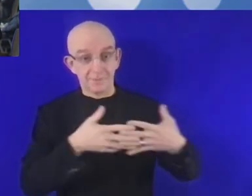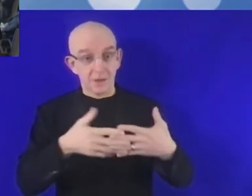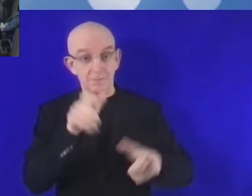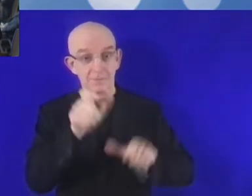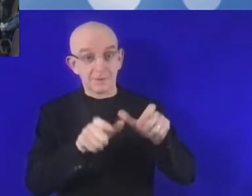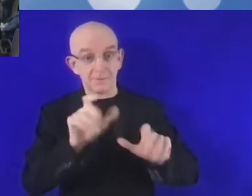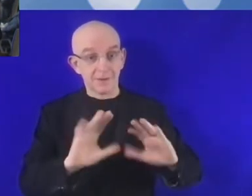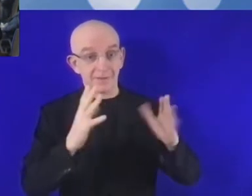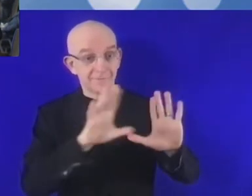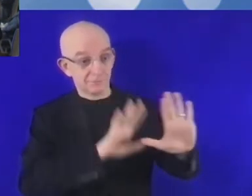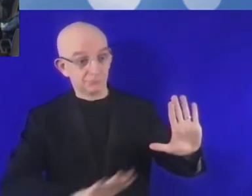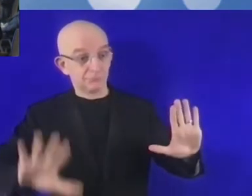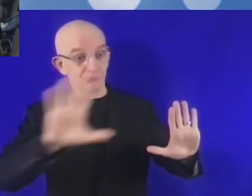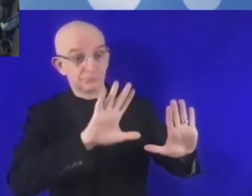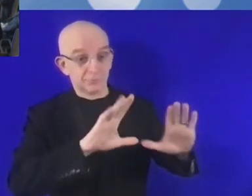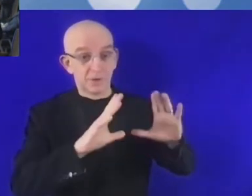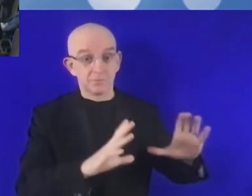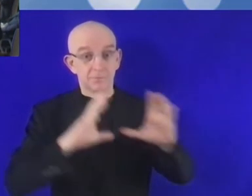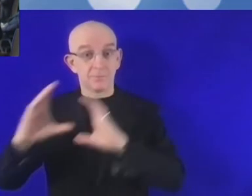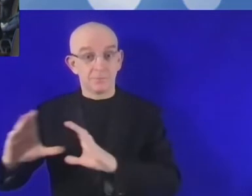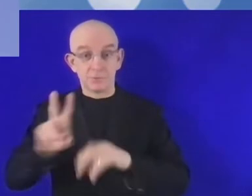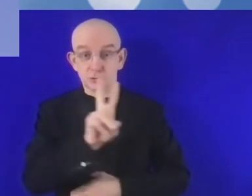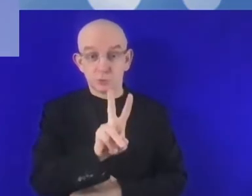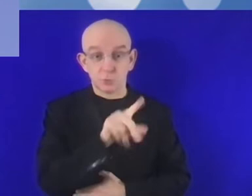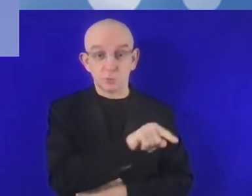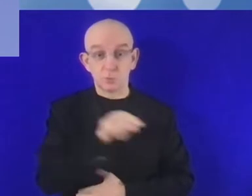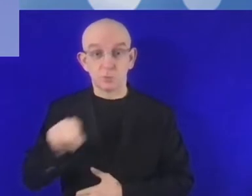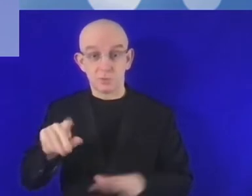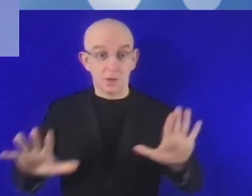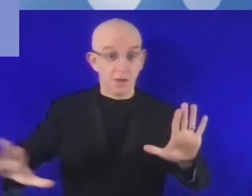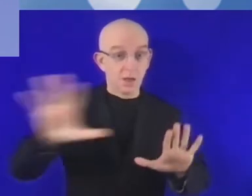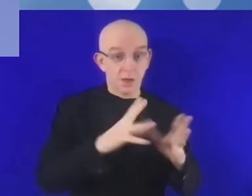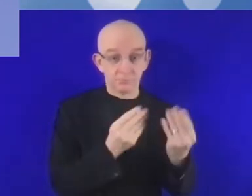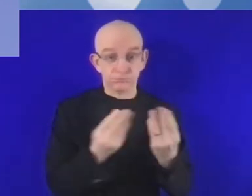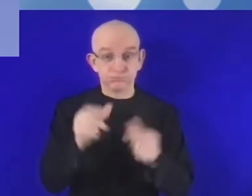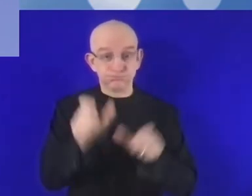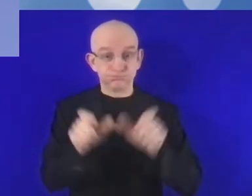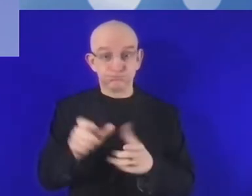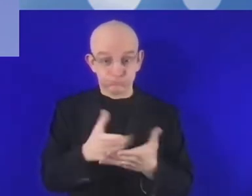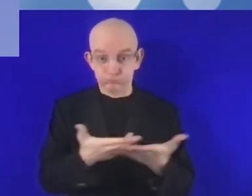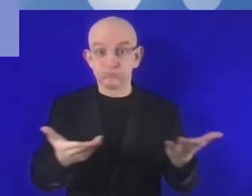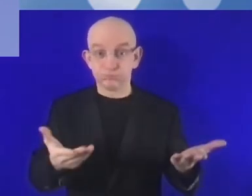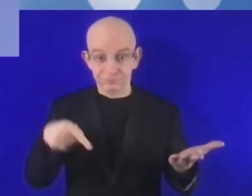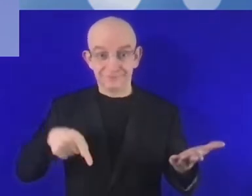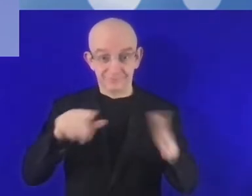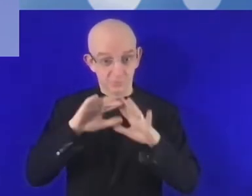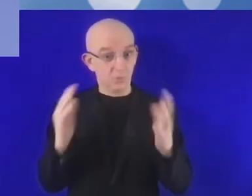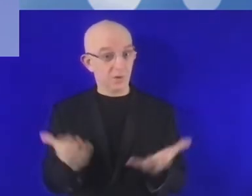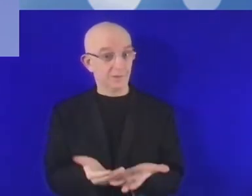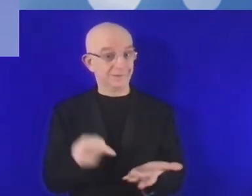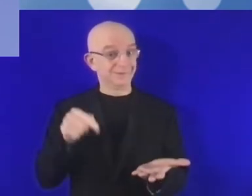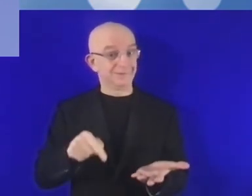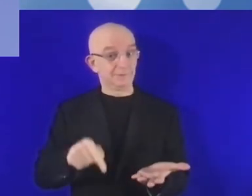2019 هناك 770 مليون مستخدم جديد للإنترنت، وهذا